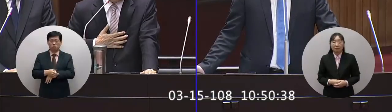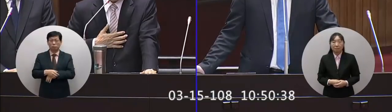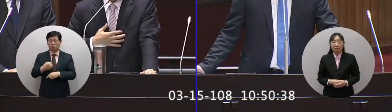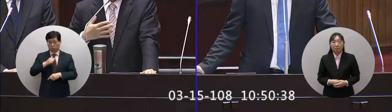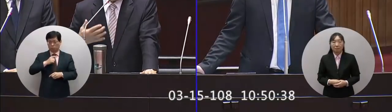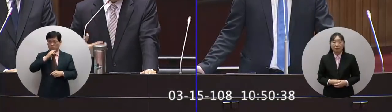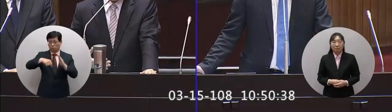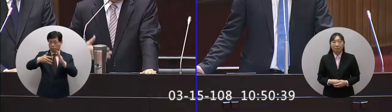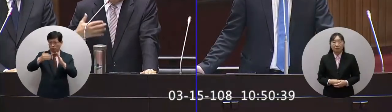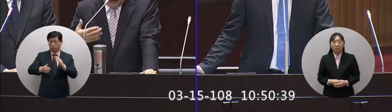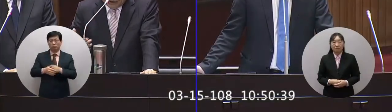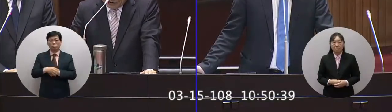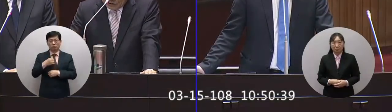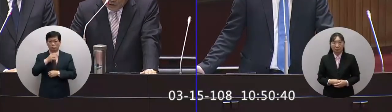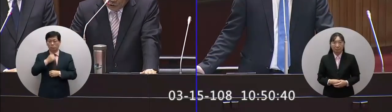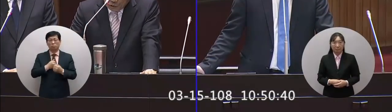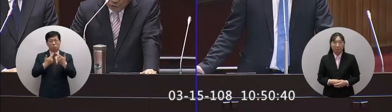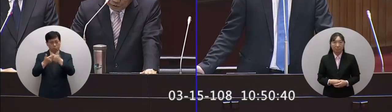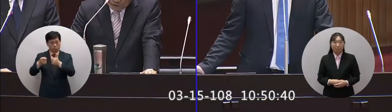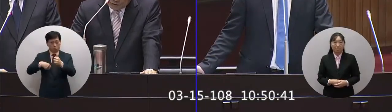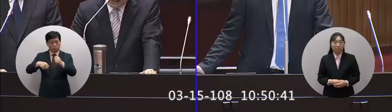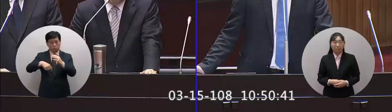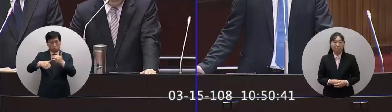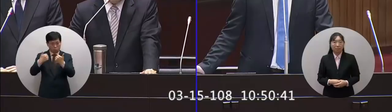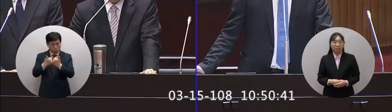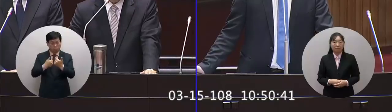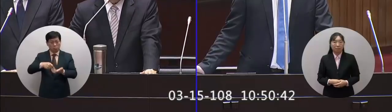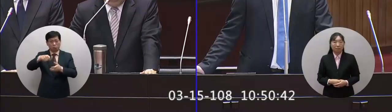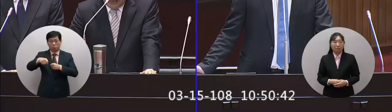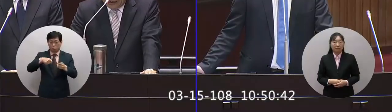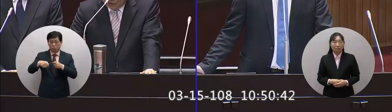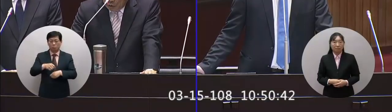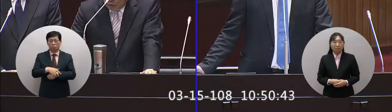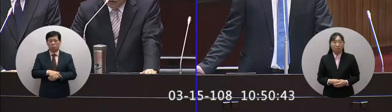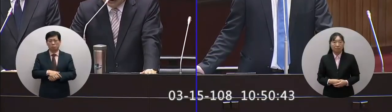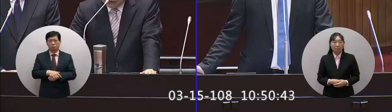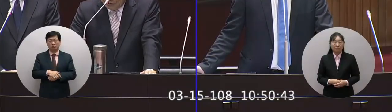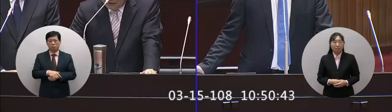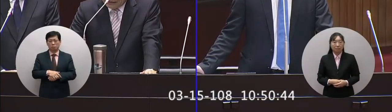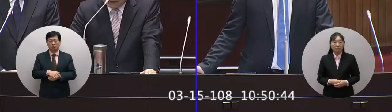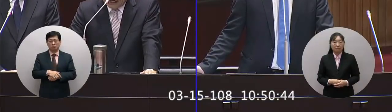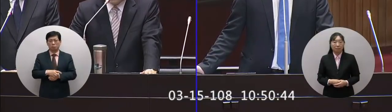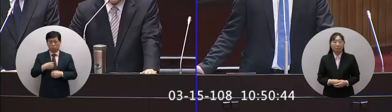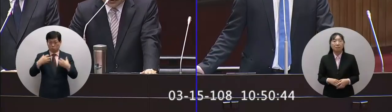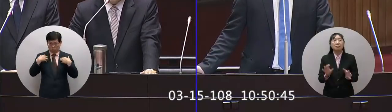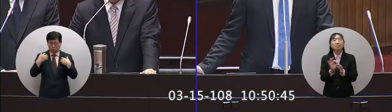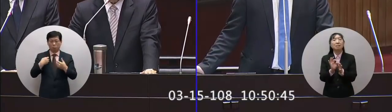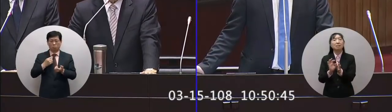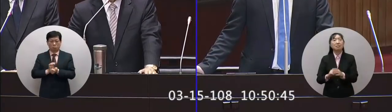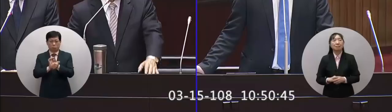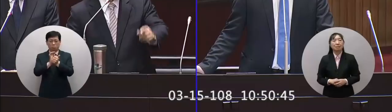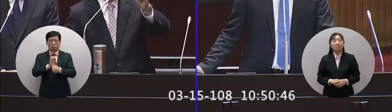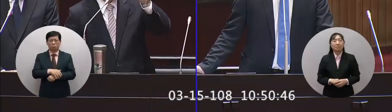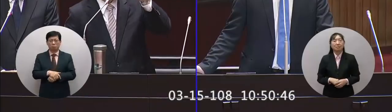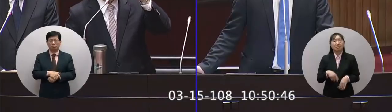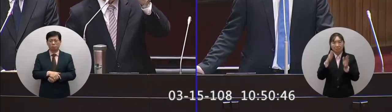行政院长，我必须要为行政院通过的草案来做 没有关系哦，支持